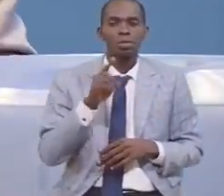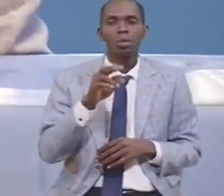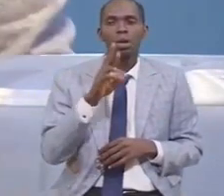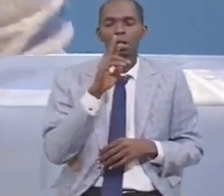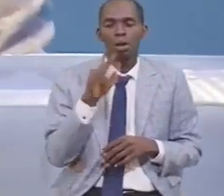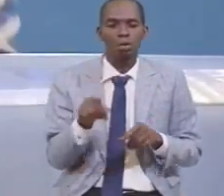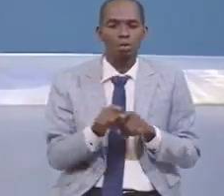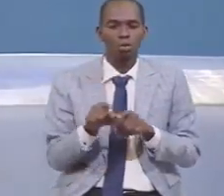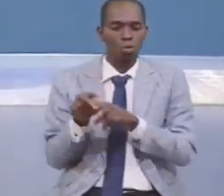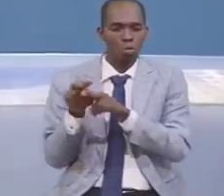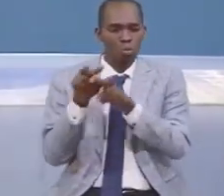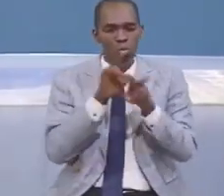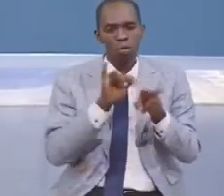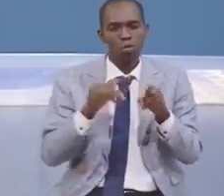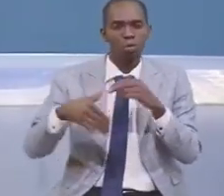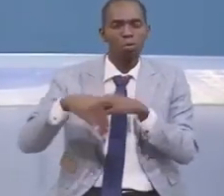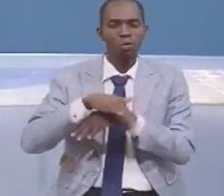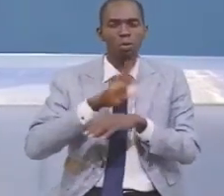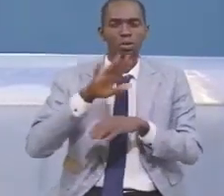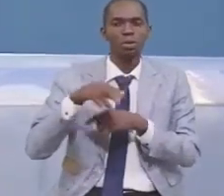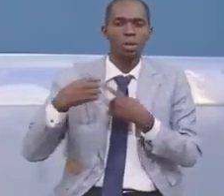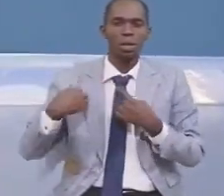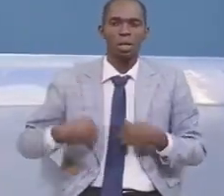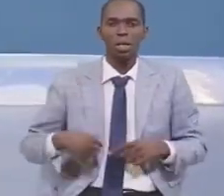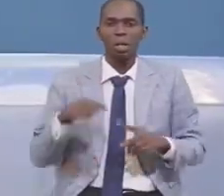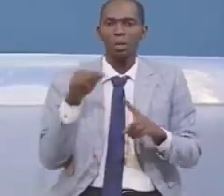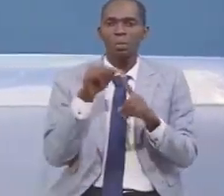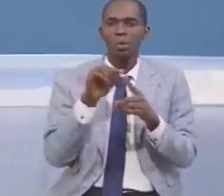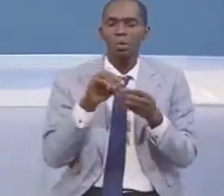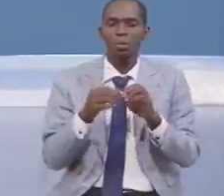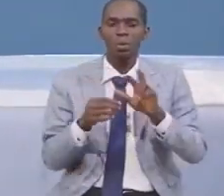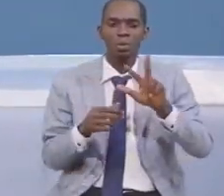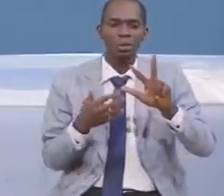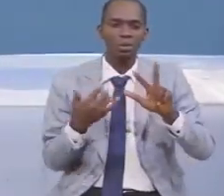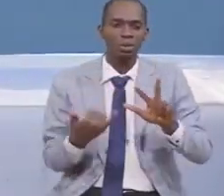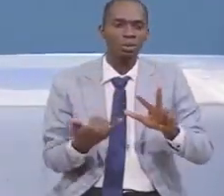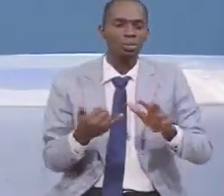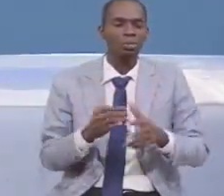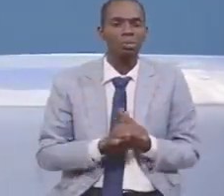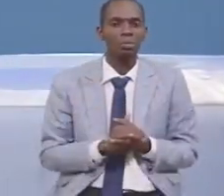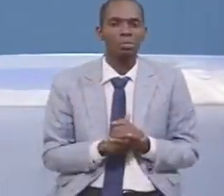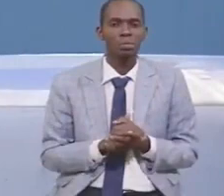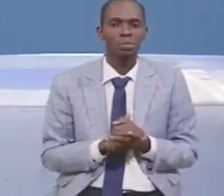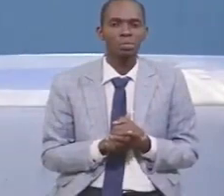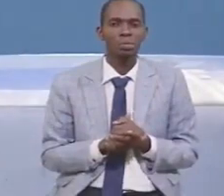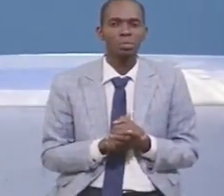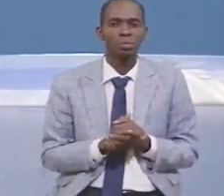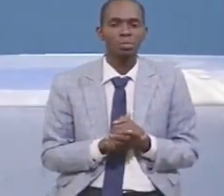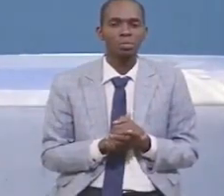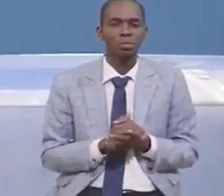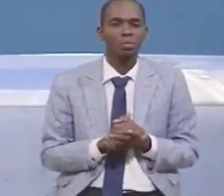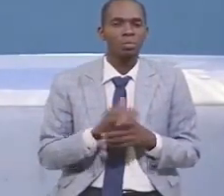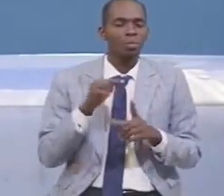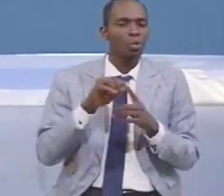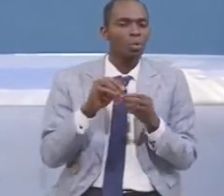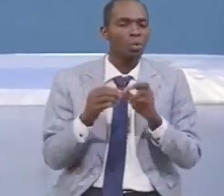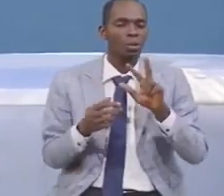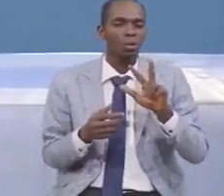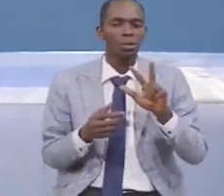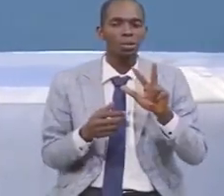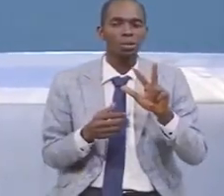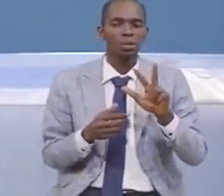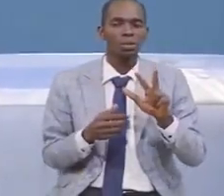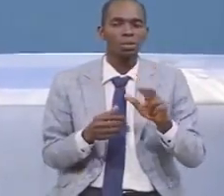heart. మీ హృదయాన్ని కూడా మీరు గమనించుకోవాల్సి ఉంది. I come to point number 3 now. ఇప్పుడు నేను మూడవ అంశానికి వచ్చేస్తున్నాను. Point number 3, we're looking